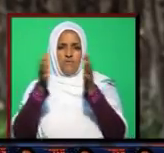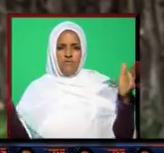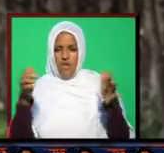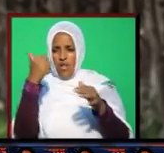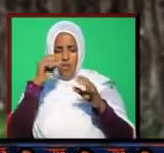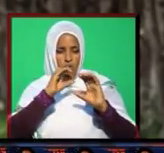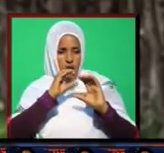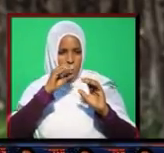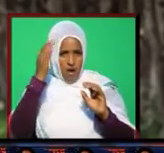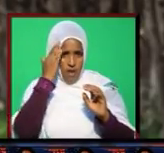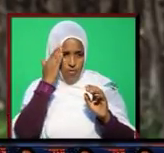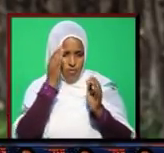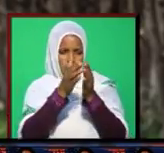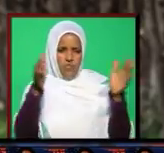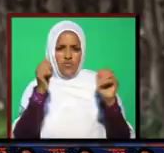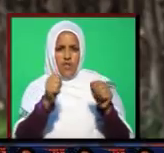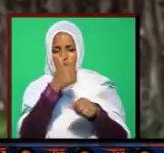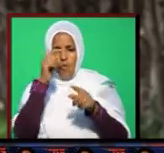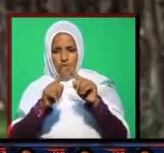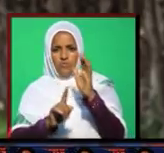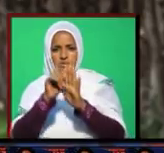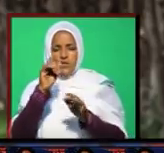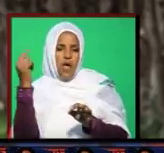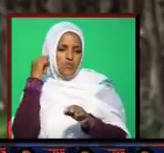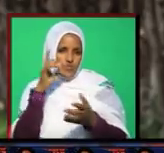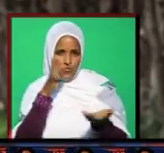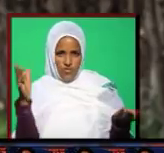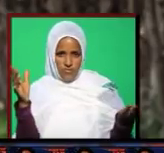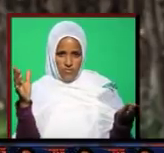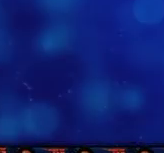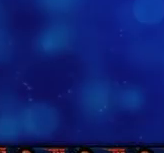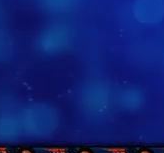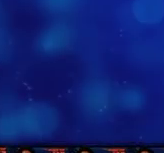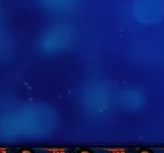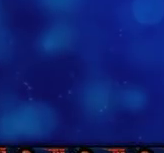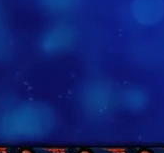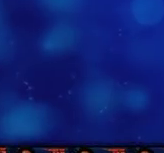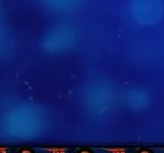ያሰፋል። የሌላውን ሰው አይምሮ ሊያሰፋ፣ ሌላውን ግን ሊያንጽ አይችልም። ለምን? ሊሰሙት ስለማይችሉ።